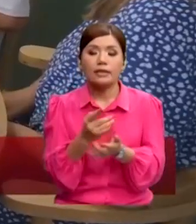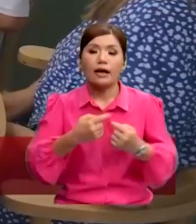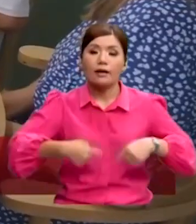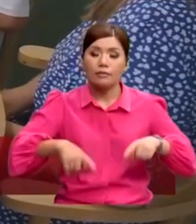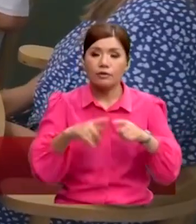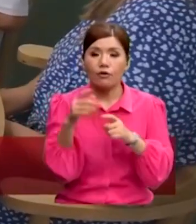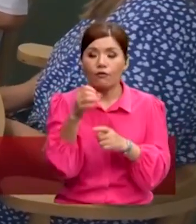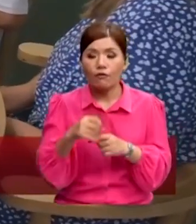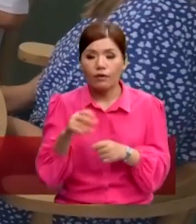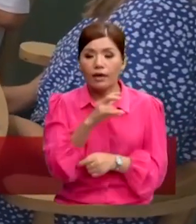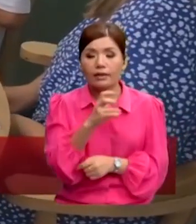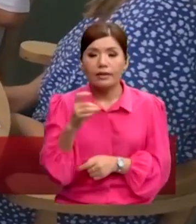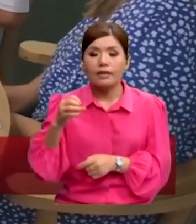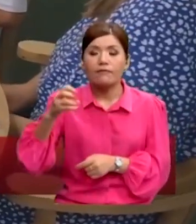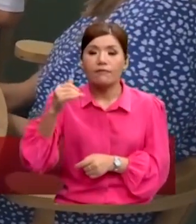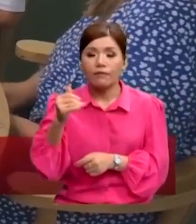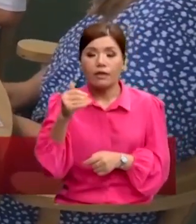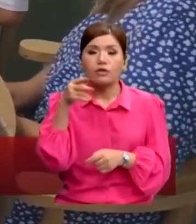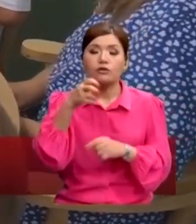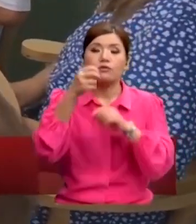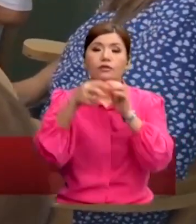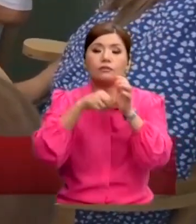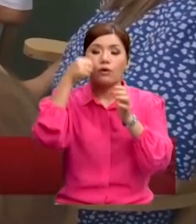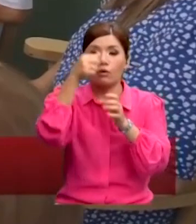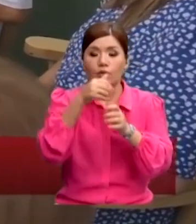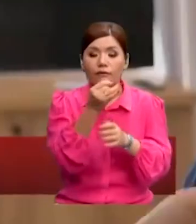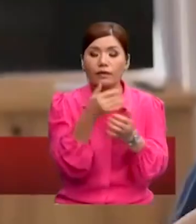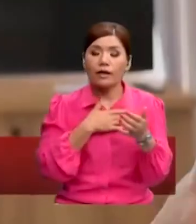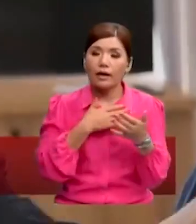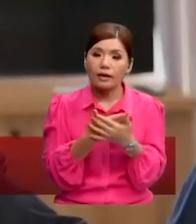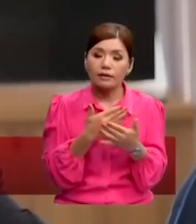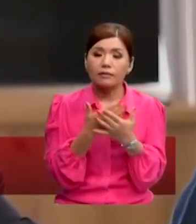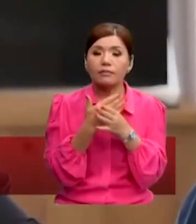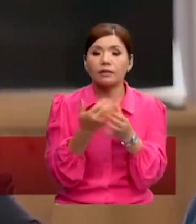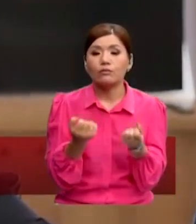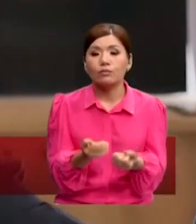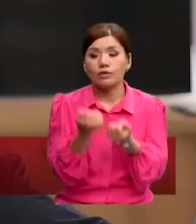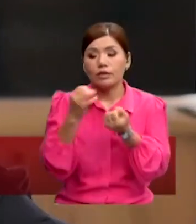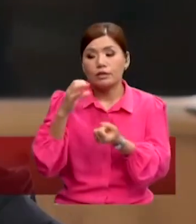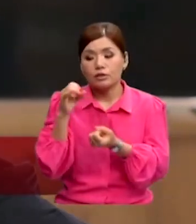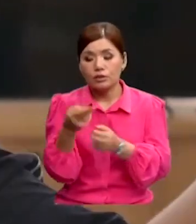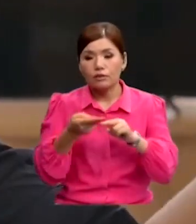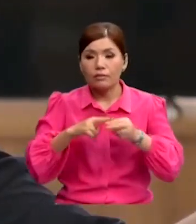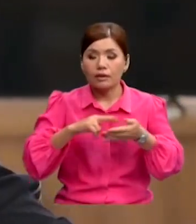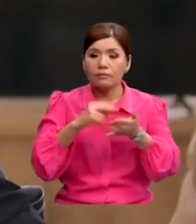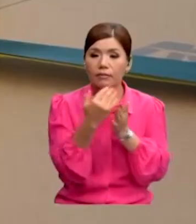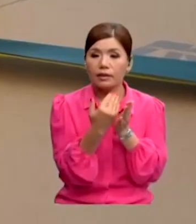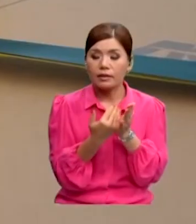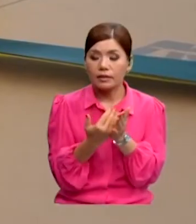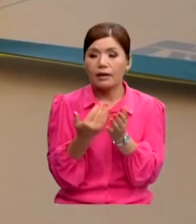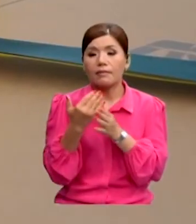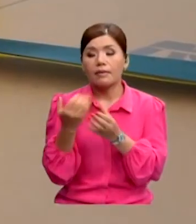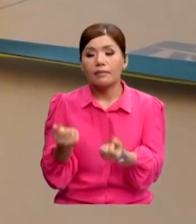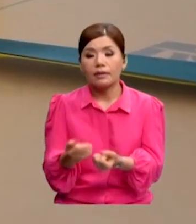общественный фонд ННЕФ. С 2018 года фонд активно поддерживает социальные проекты и программы по поддержке детей